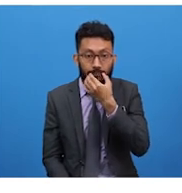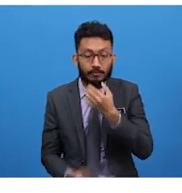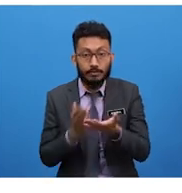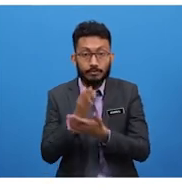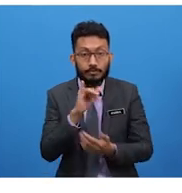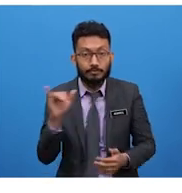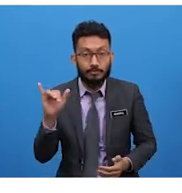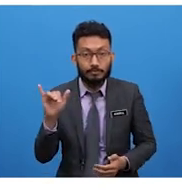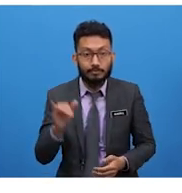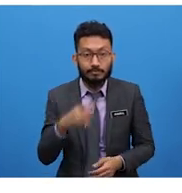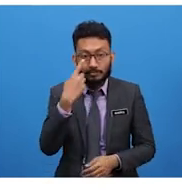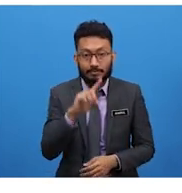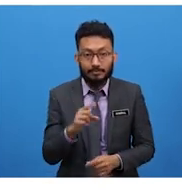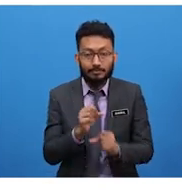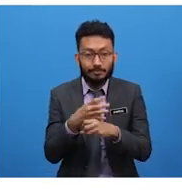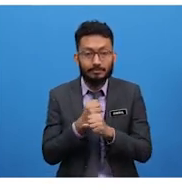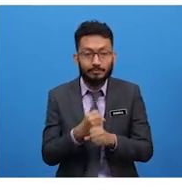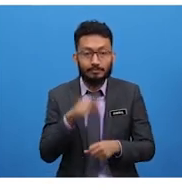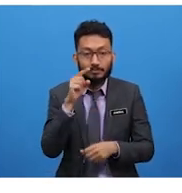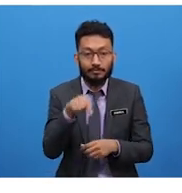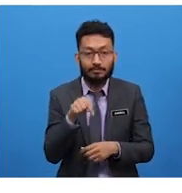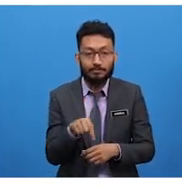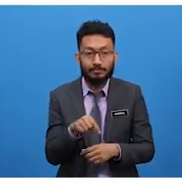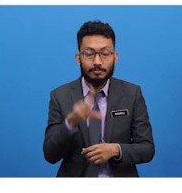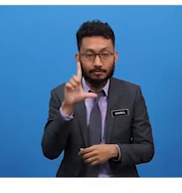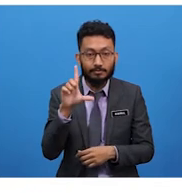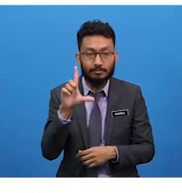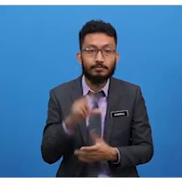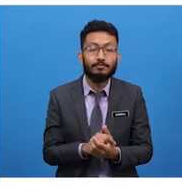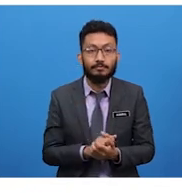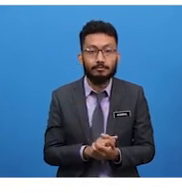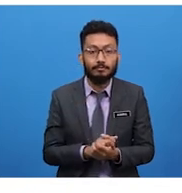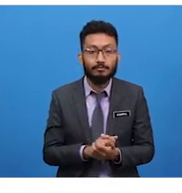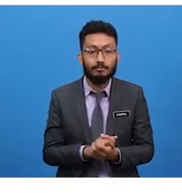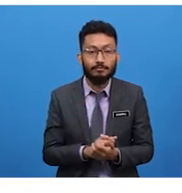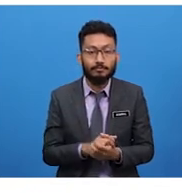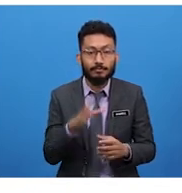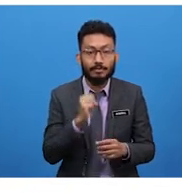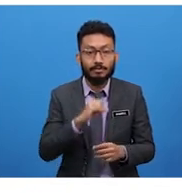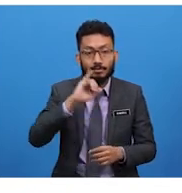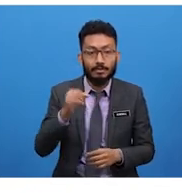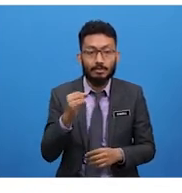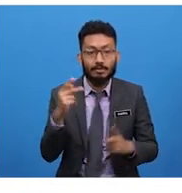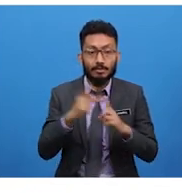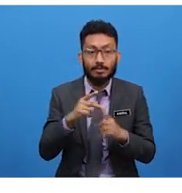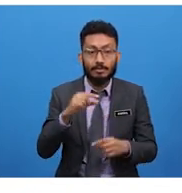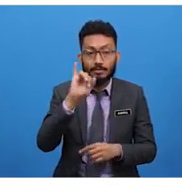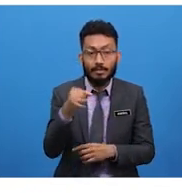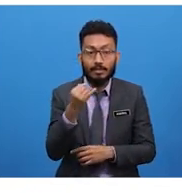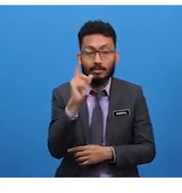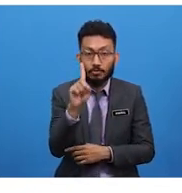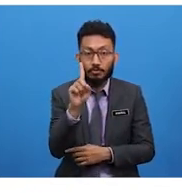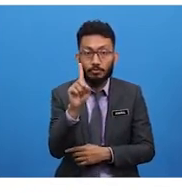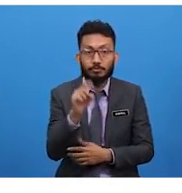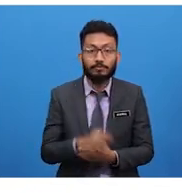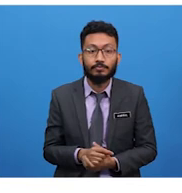Seterusnya, untuk mendapatkan titik L, ambil ukuran dari titik J ke titik G1 bahagi